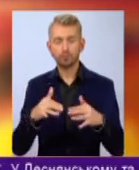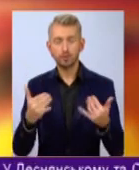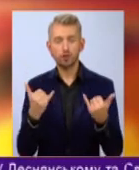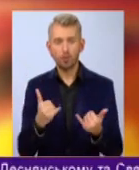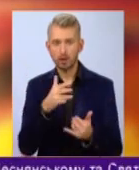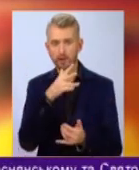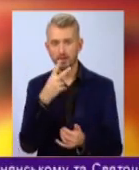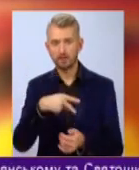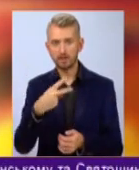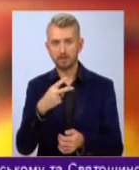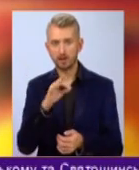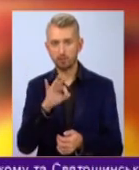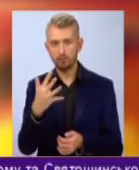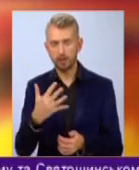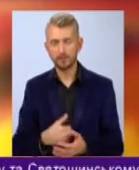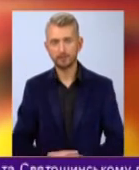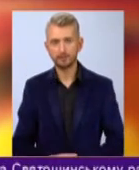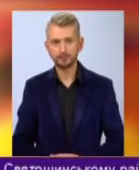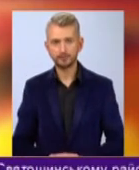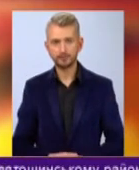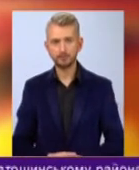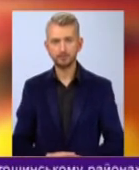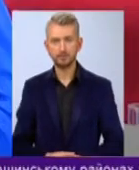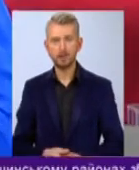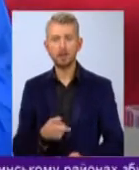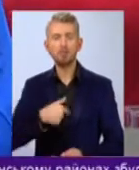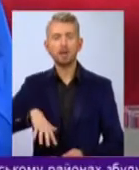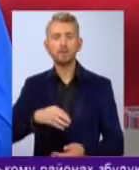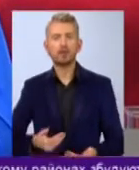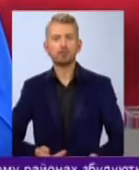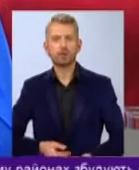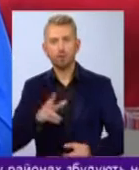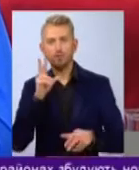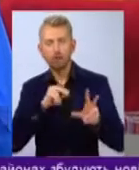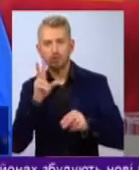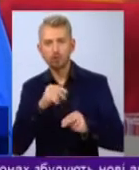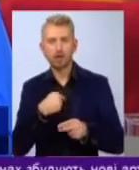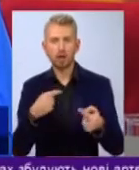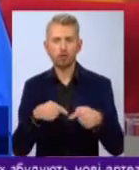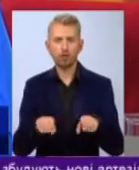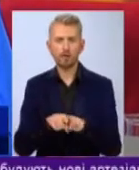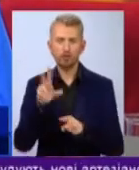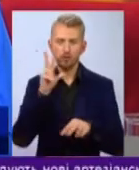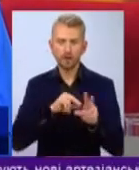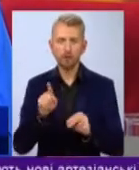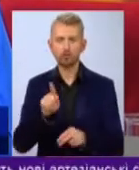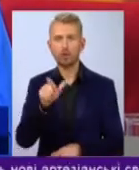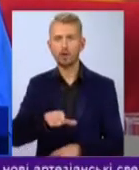о 22:05. Ми всі живемо надіждою, да? Я точно так же надіюсь, що